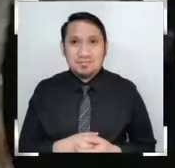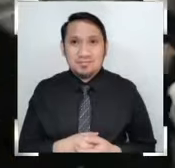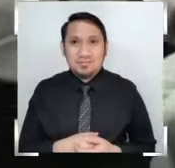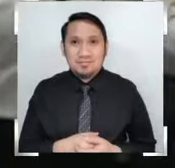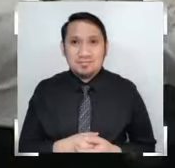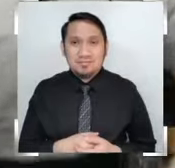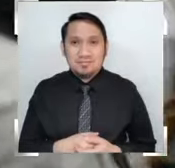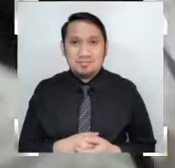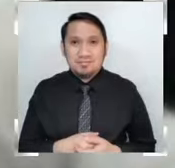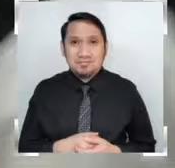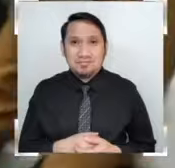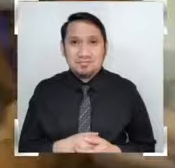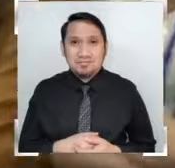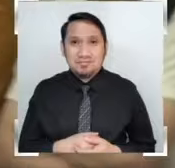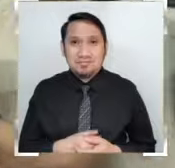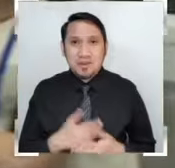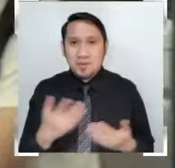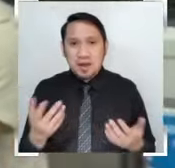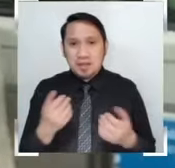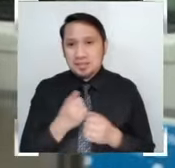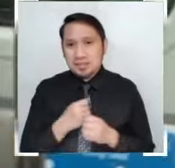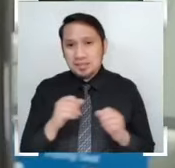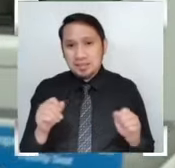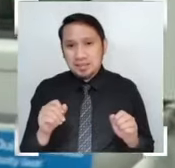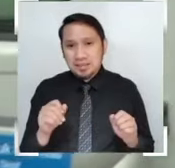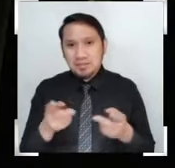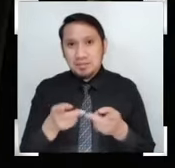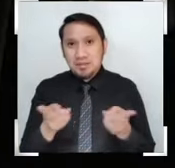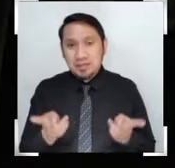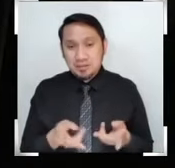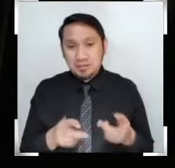Walang ibang ligtas na lugar, kundi ang tren.